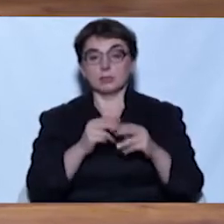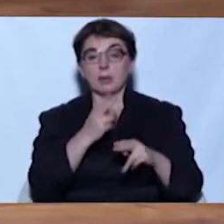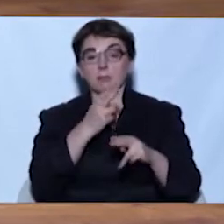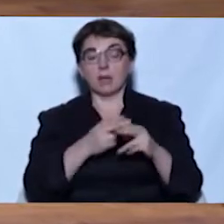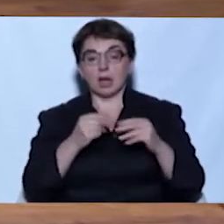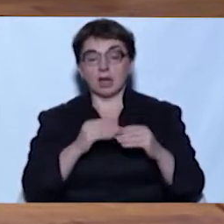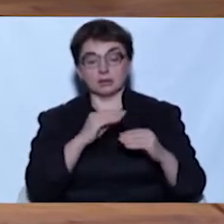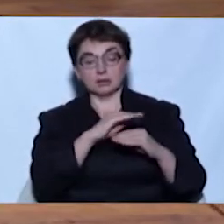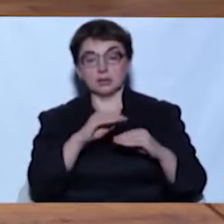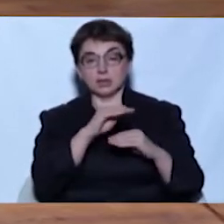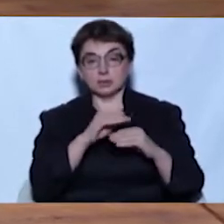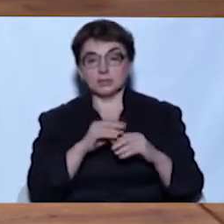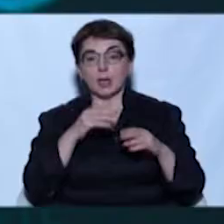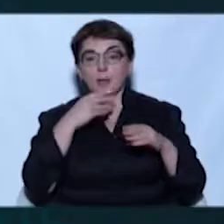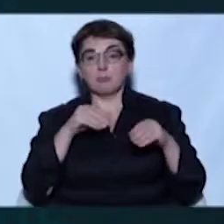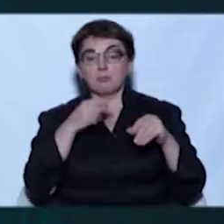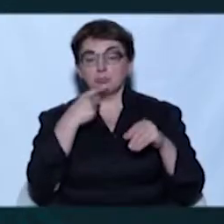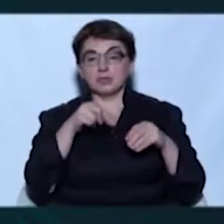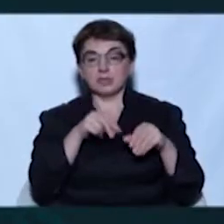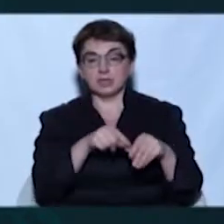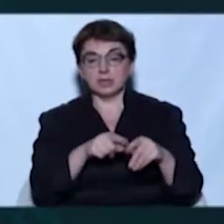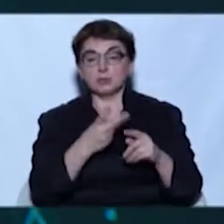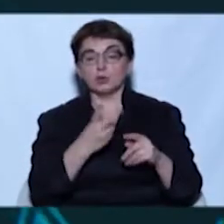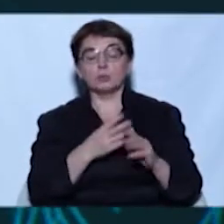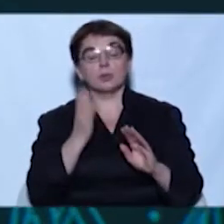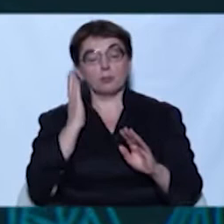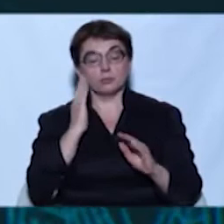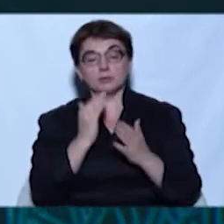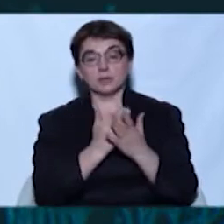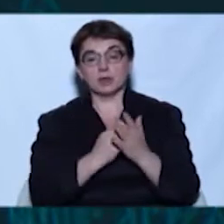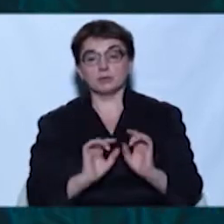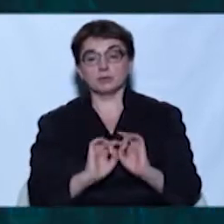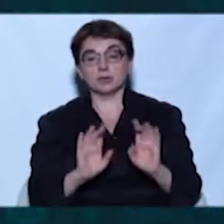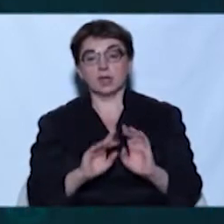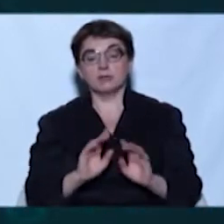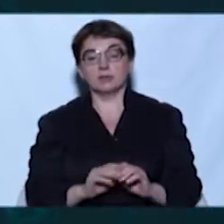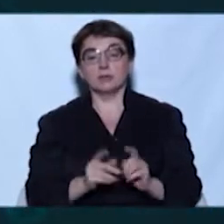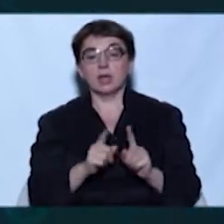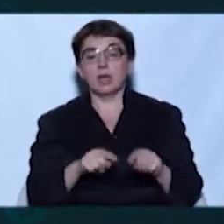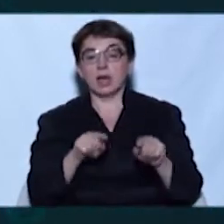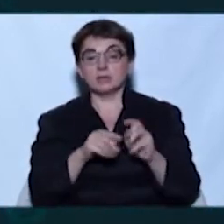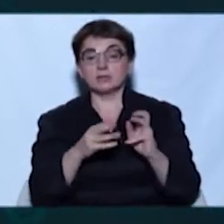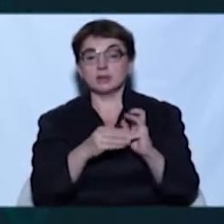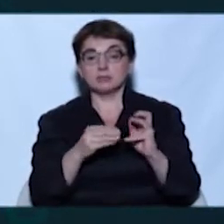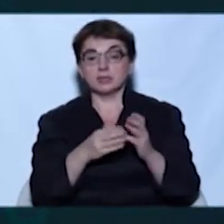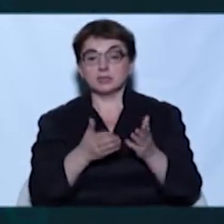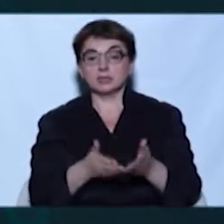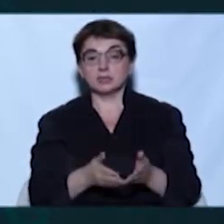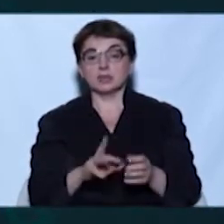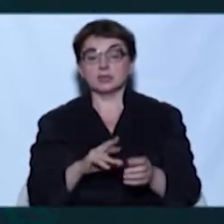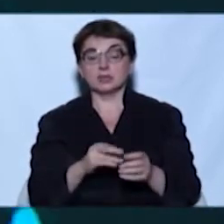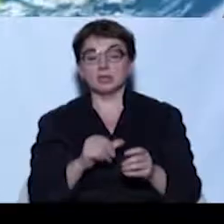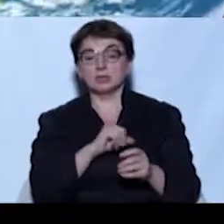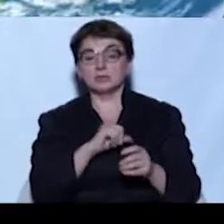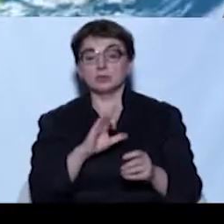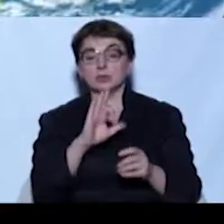ქანებისაგან, მინერალებისაგან, რომელთა შესახებ მომდენო გაკვეთილებში გავიგებთ. ასევე ნიადაგი და